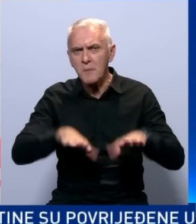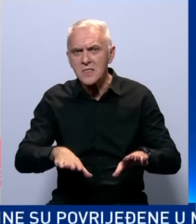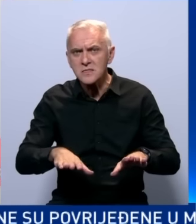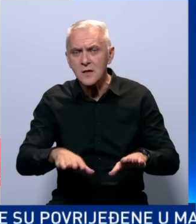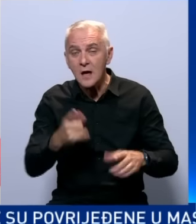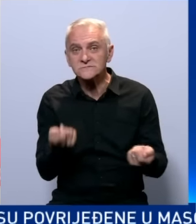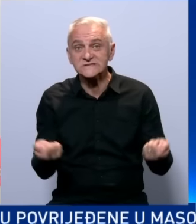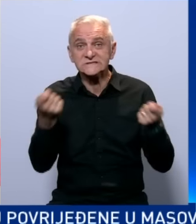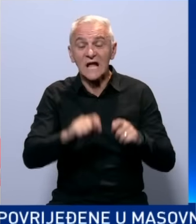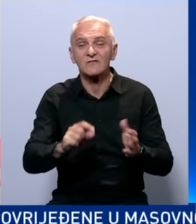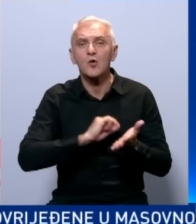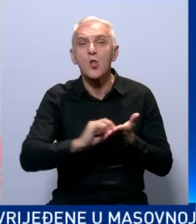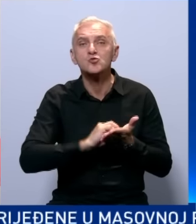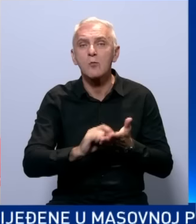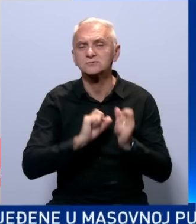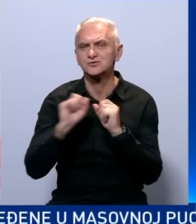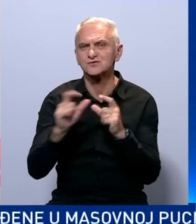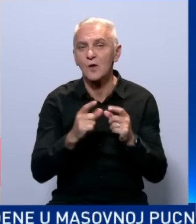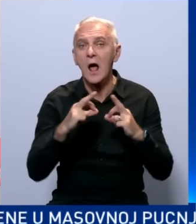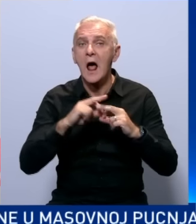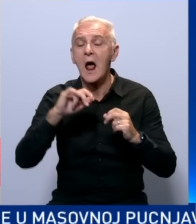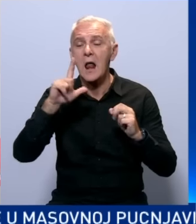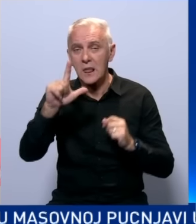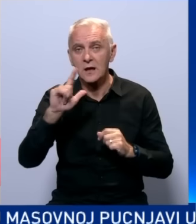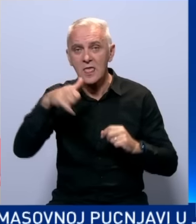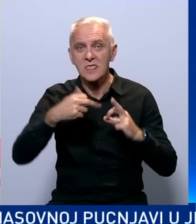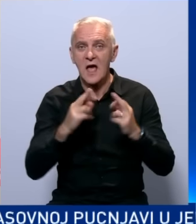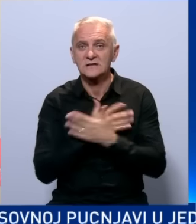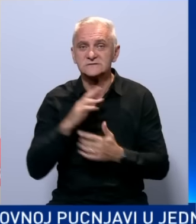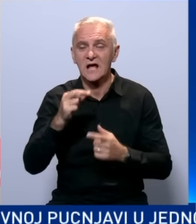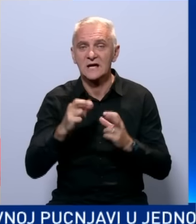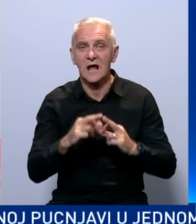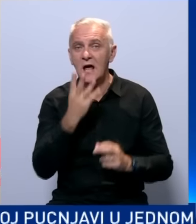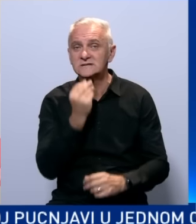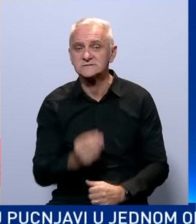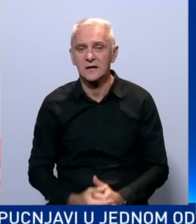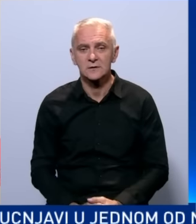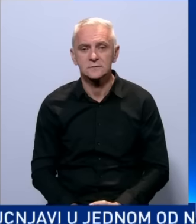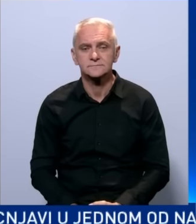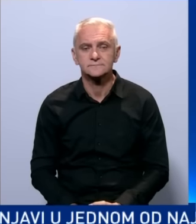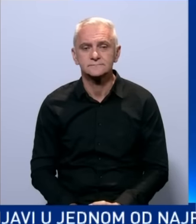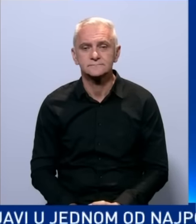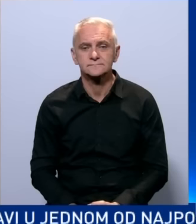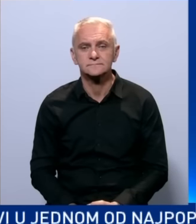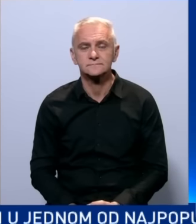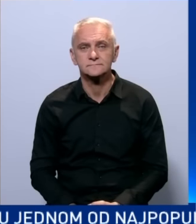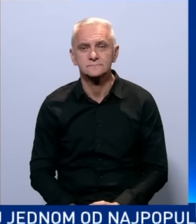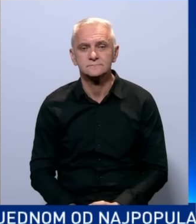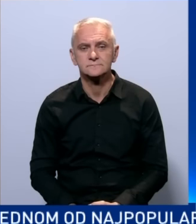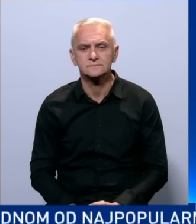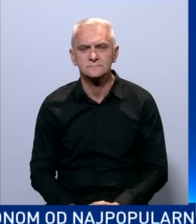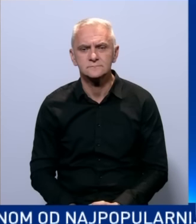se zatvori dopisništvo Al Jazeere u Izraelu.